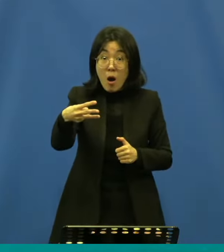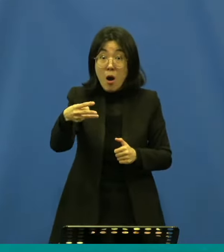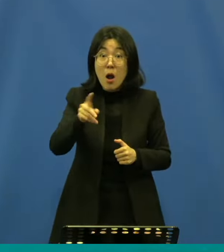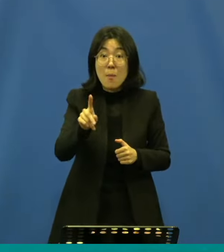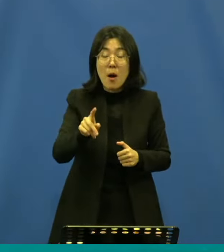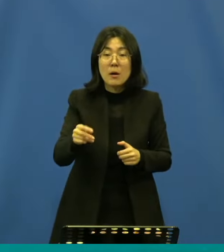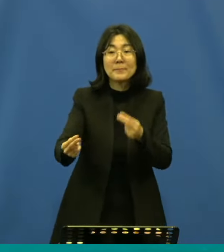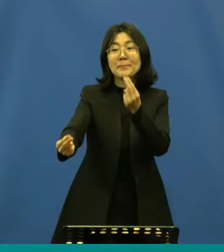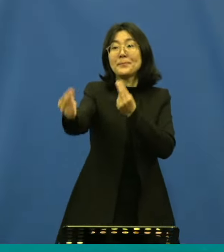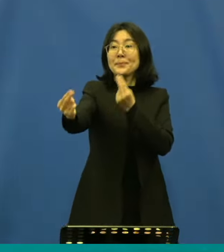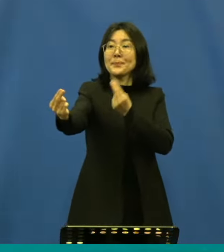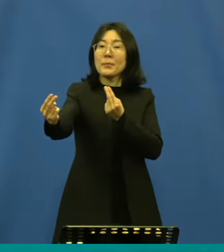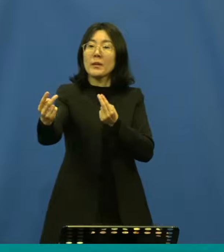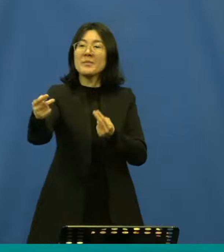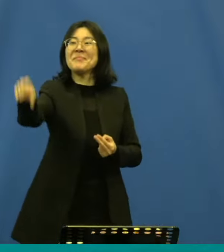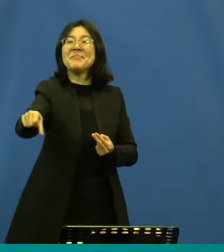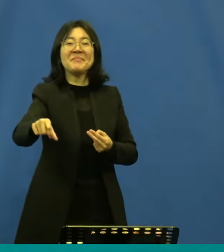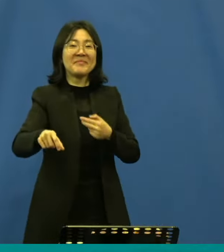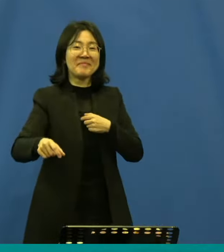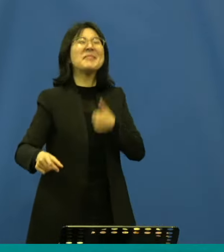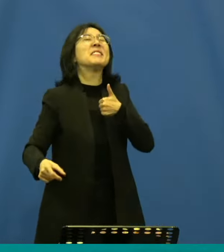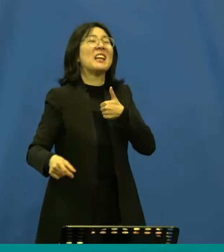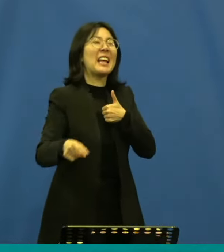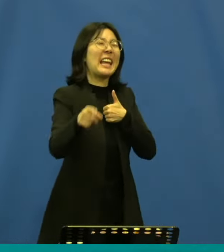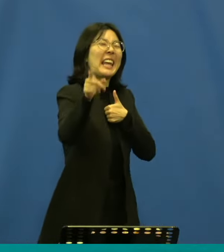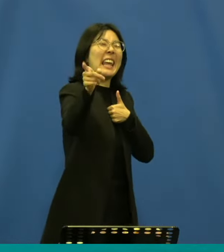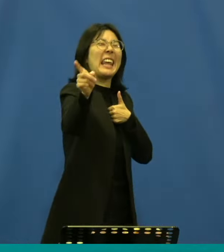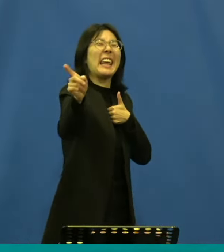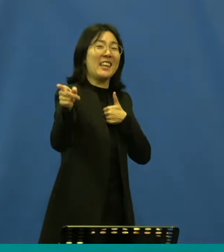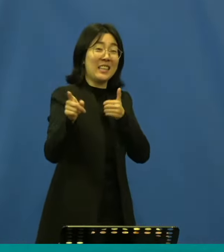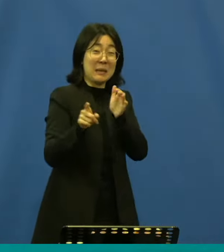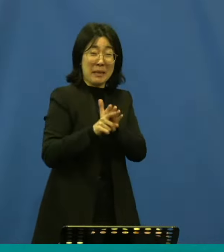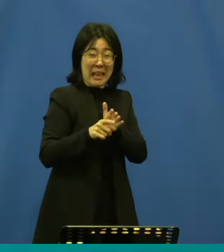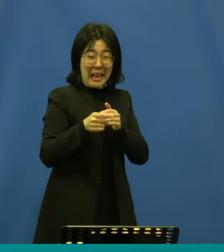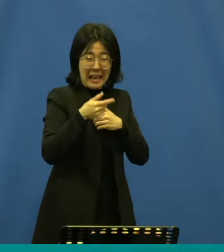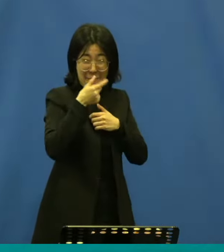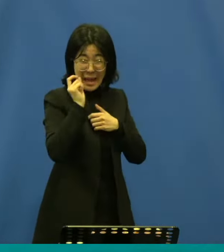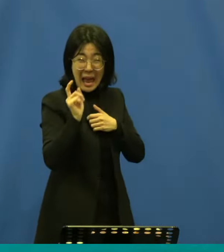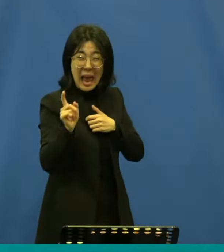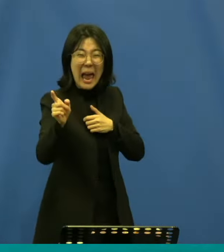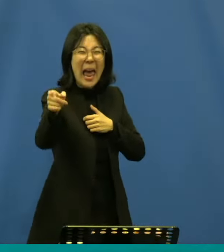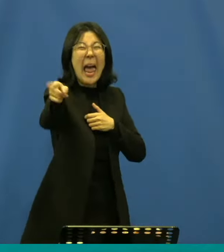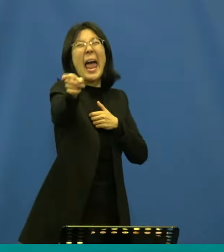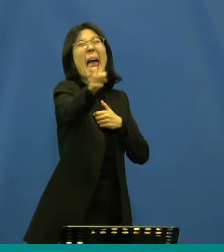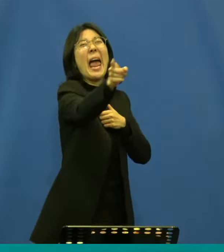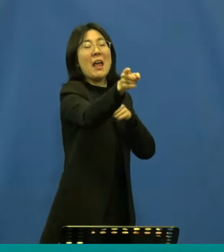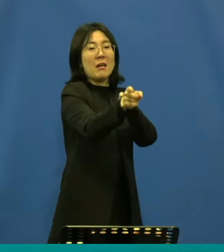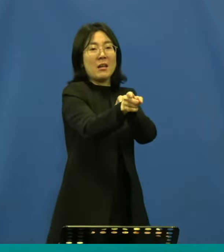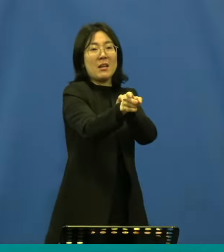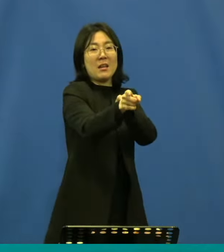발견하죠. 나는 괜찮은데 저 사람이 문제가 많구나.